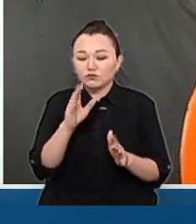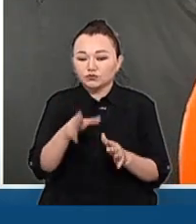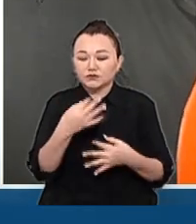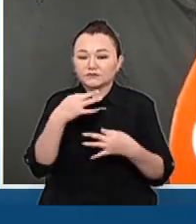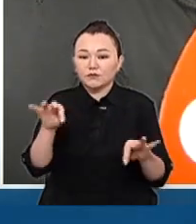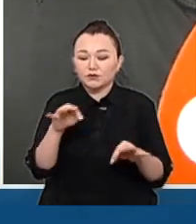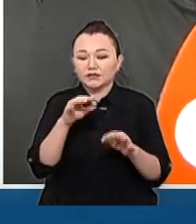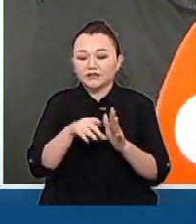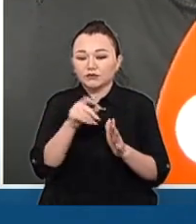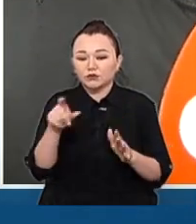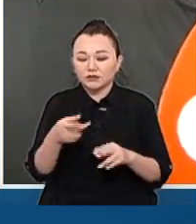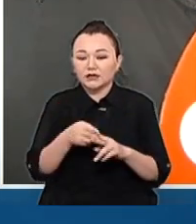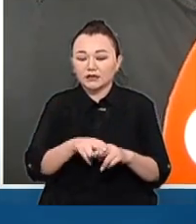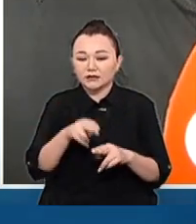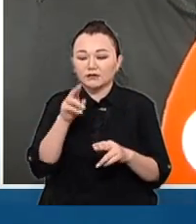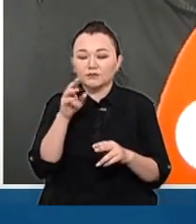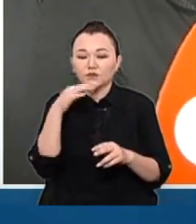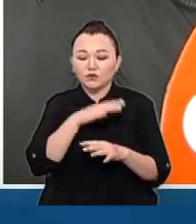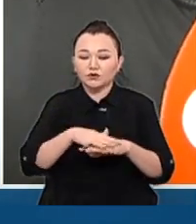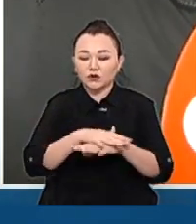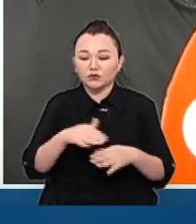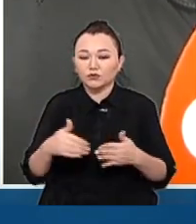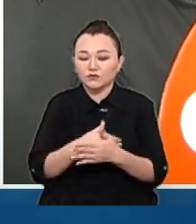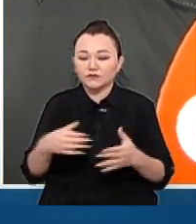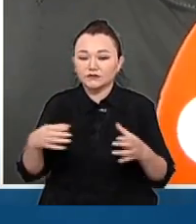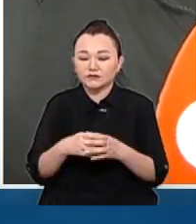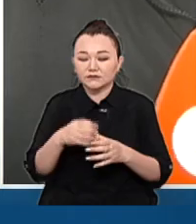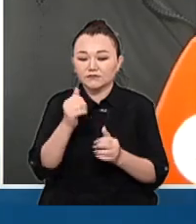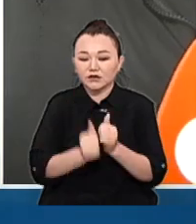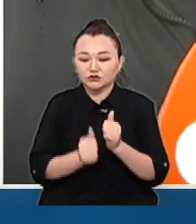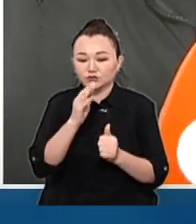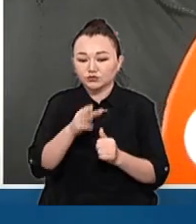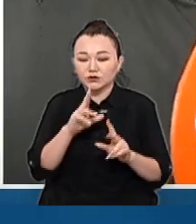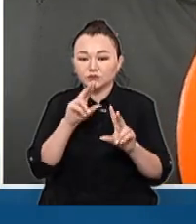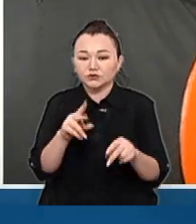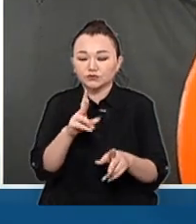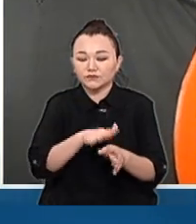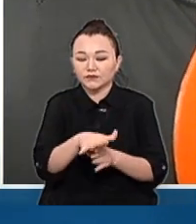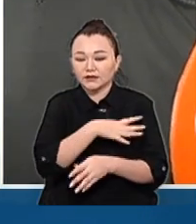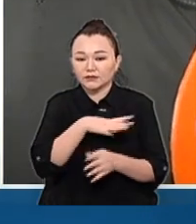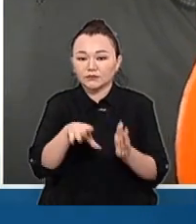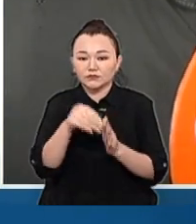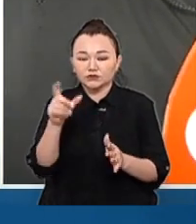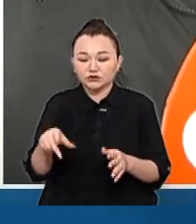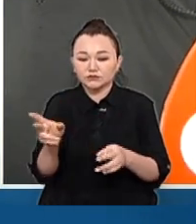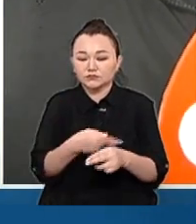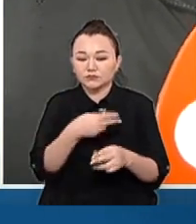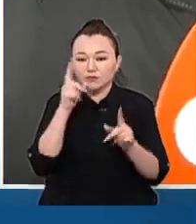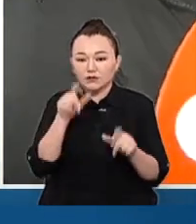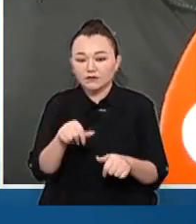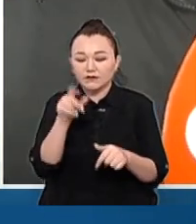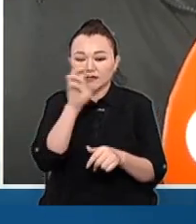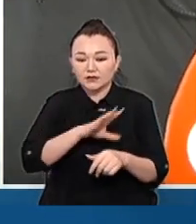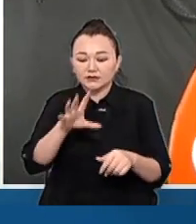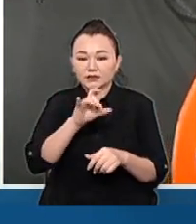тәуелсіз депутаттар. Бұл тұздық көпшілік үшін жаңа құрамның әрін кіргізе түспек. Бір жағынан уәдесінде тұрмаған депутатты мандатын айыру құқығы елдің